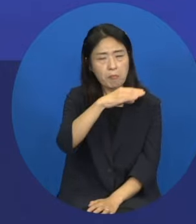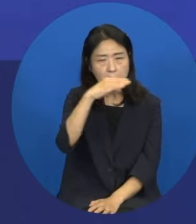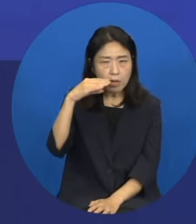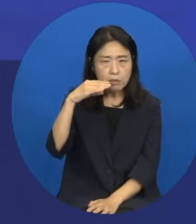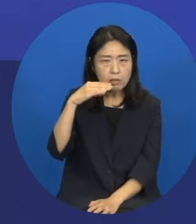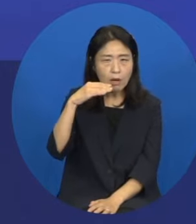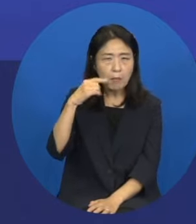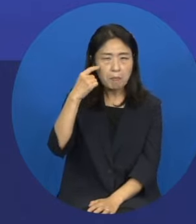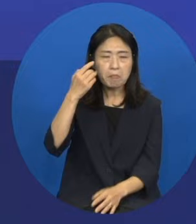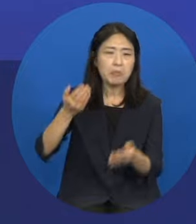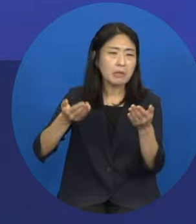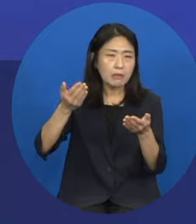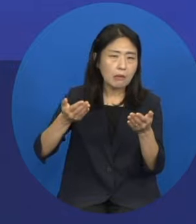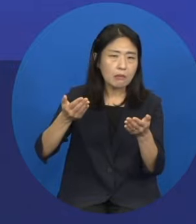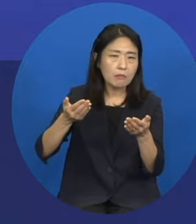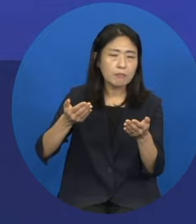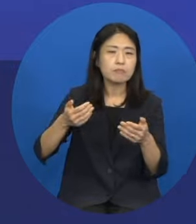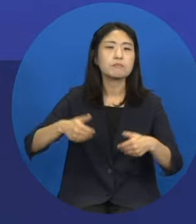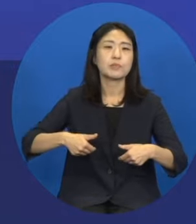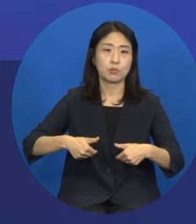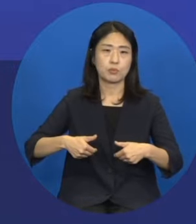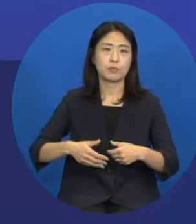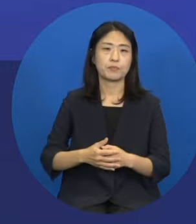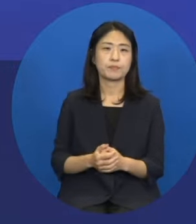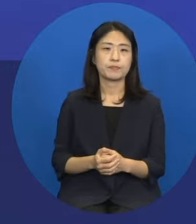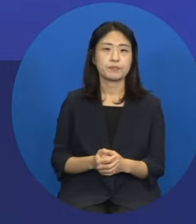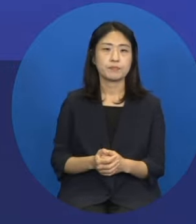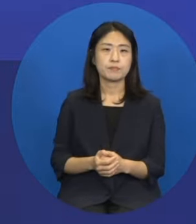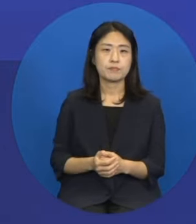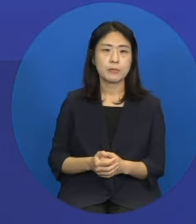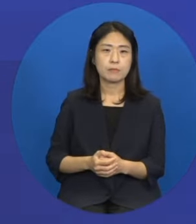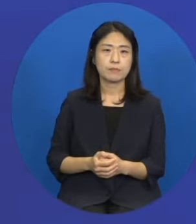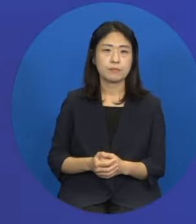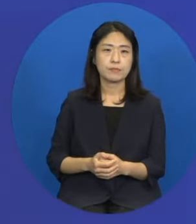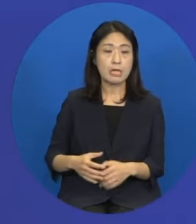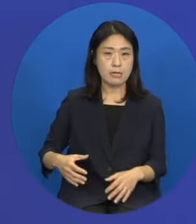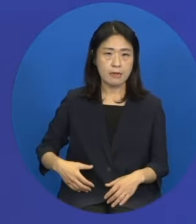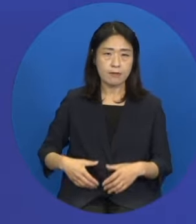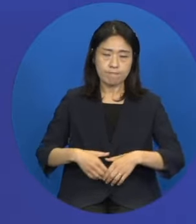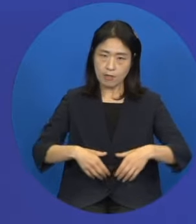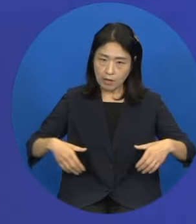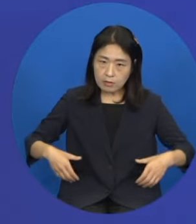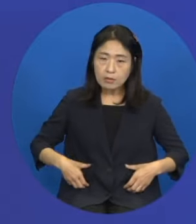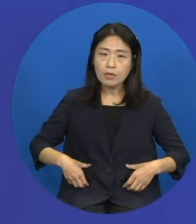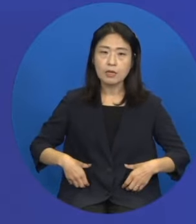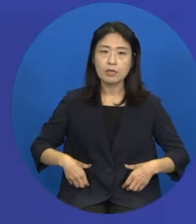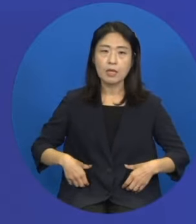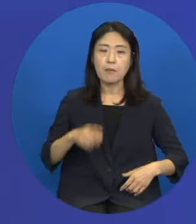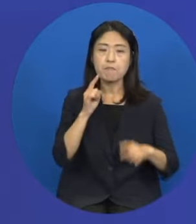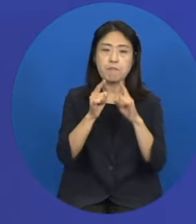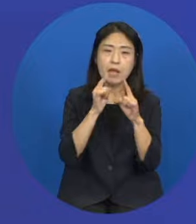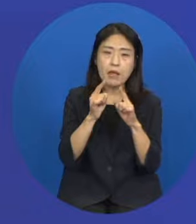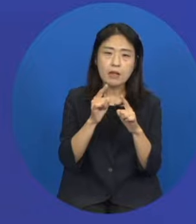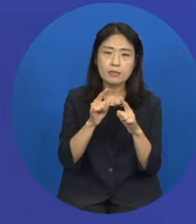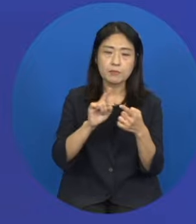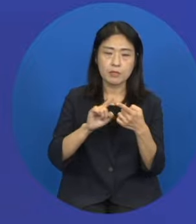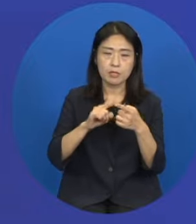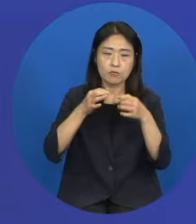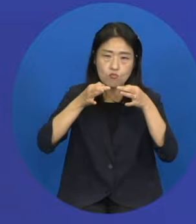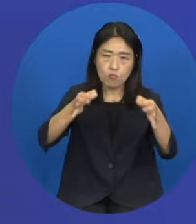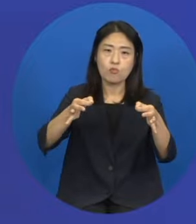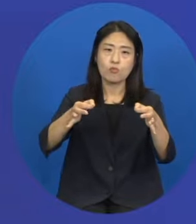보면 그 재판장에서 당당하게 말씀이 무엇인지 진리가 무엇인지를 외쳤습니다.